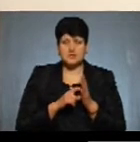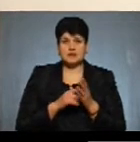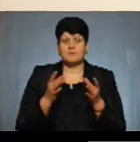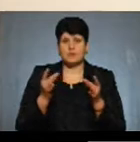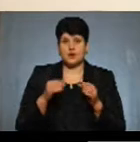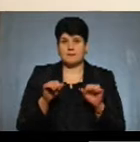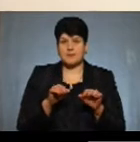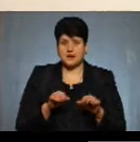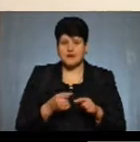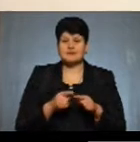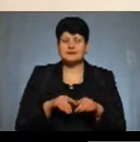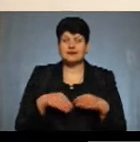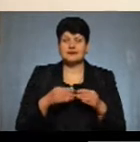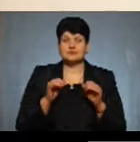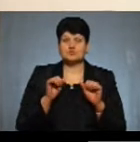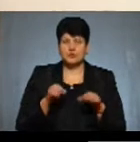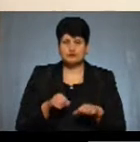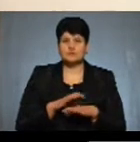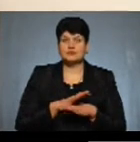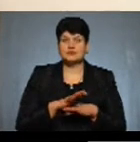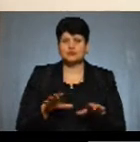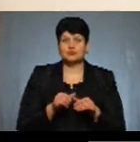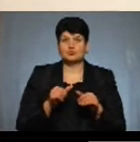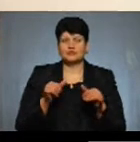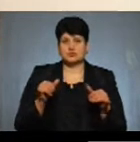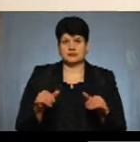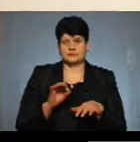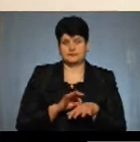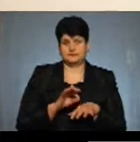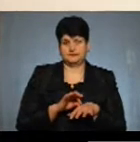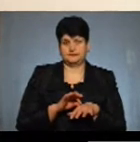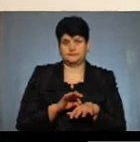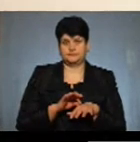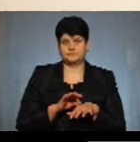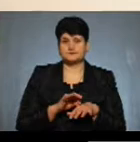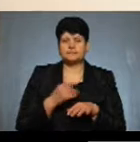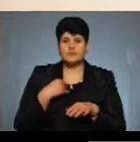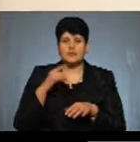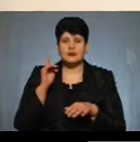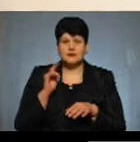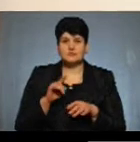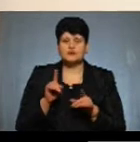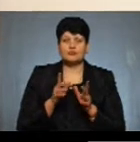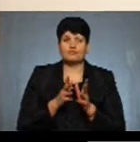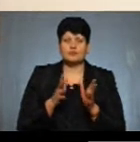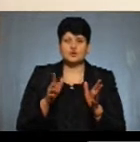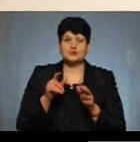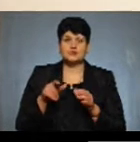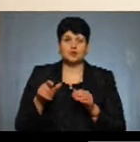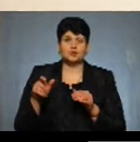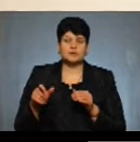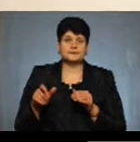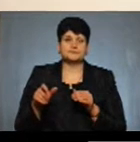вологе прибирання. Ну, це дасть змогу все ж таки уникнути поширення збудника, тому що, як ми знаємо, що в більшості